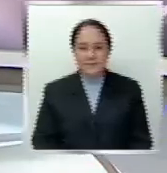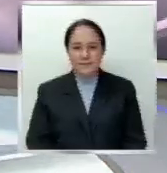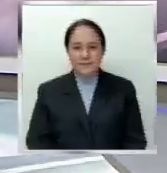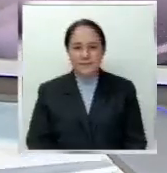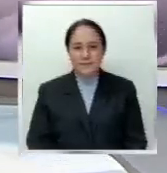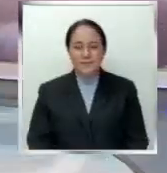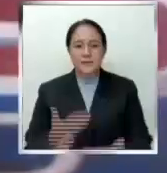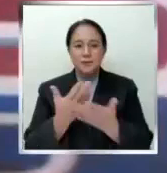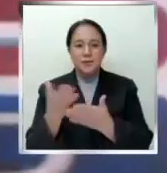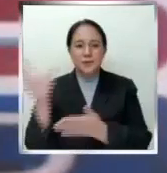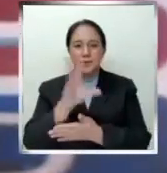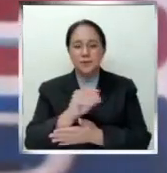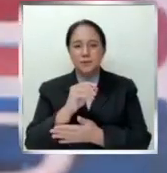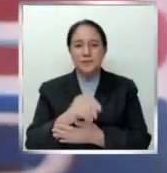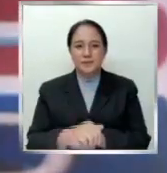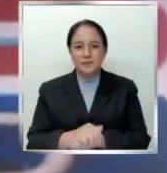Magandang gabi po.